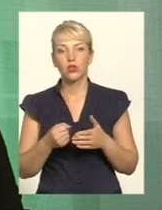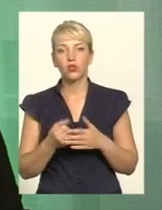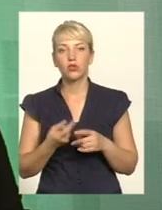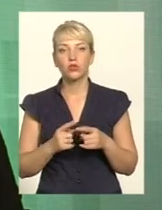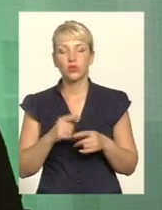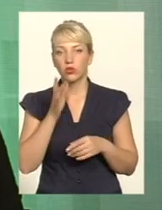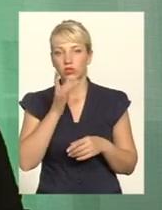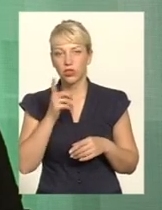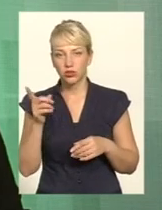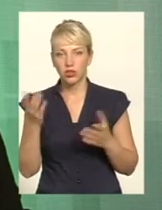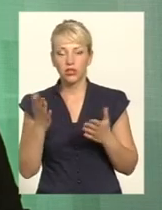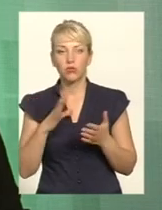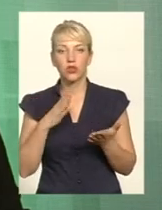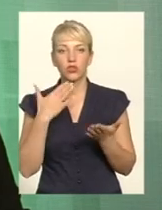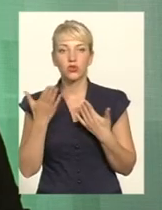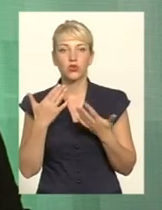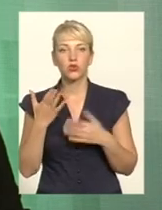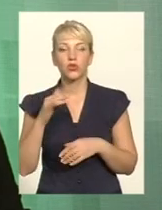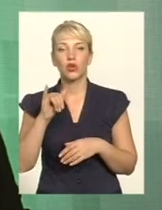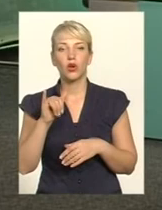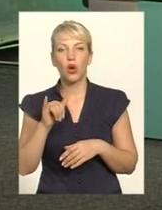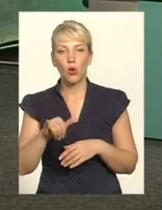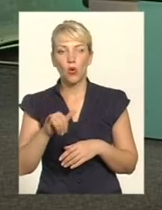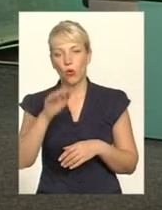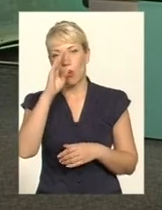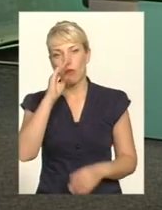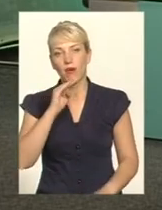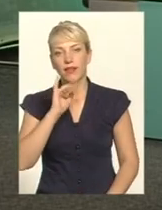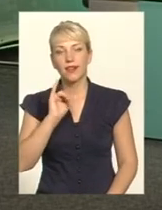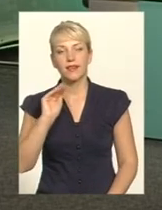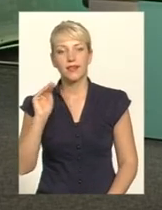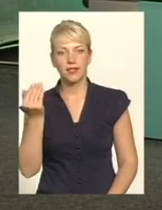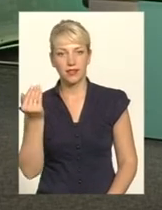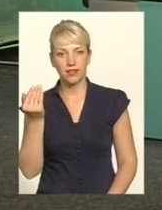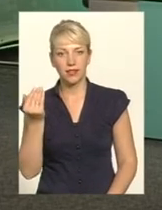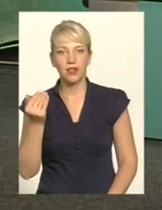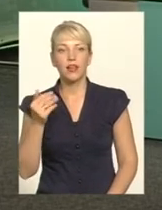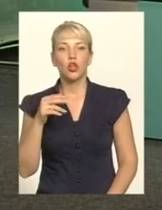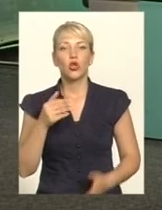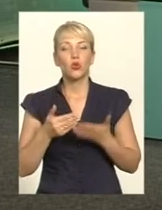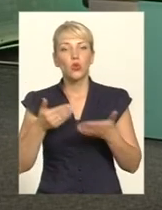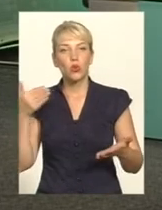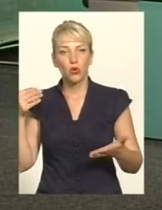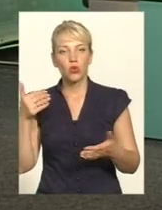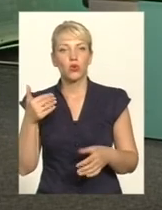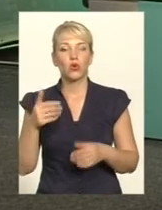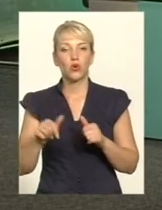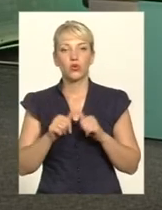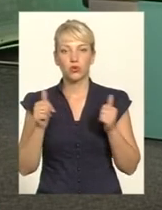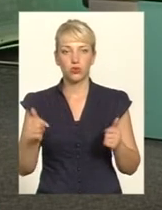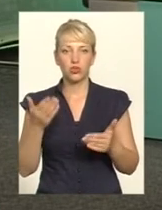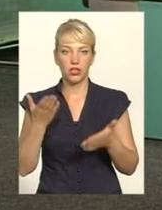часу, які були стосунки у батька і дитини до розлучення.